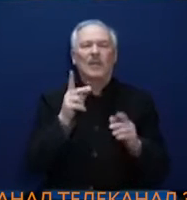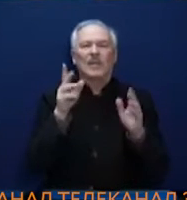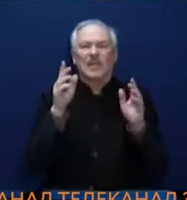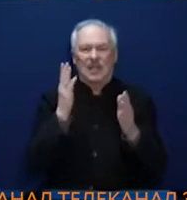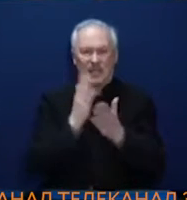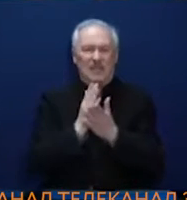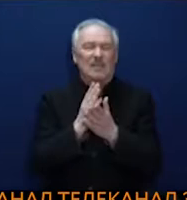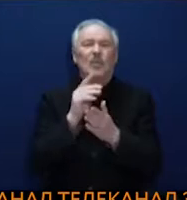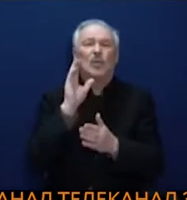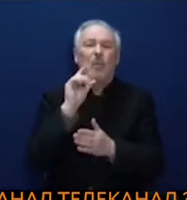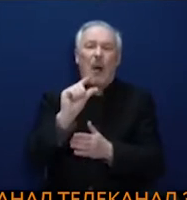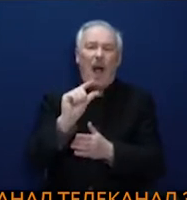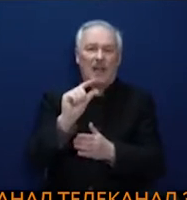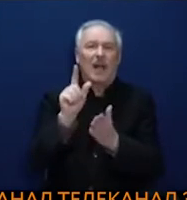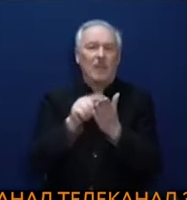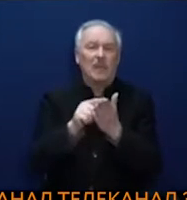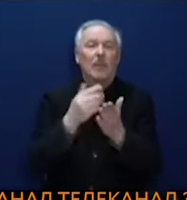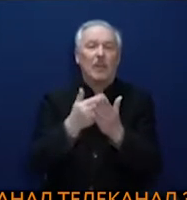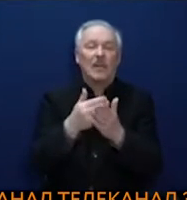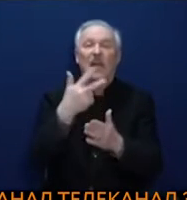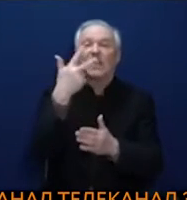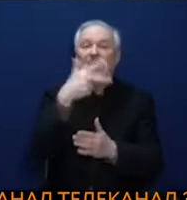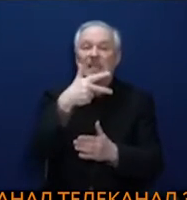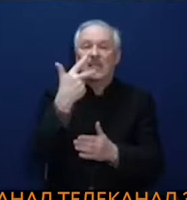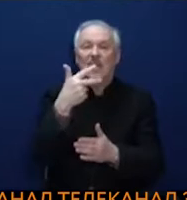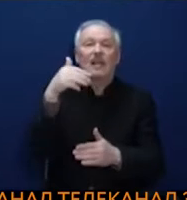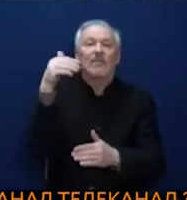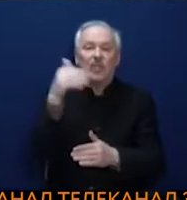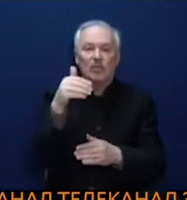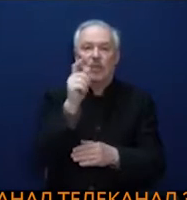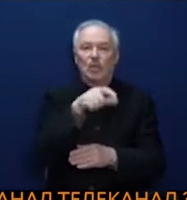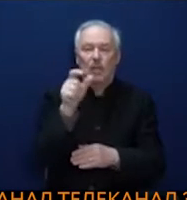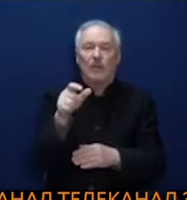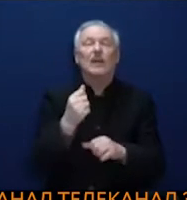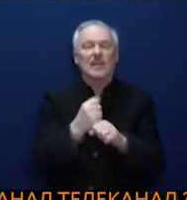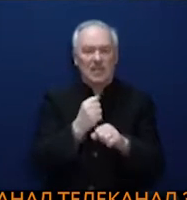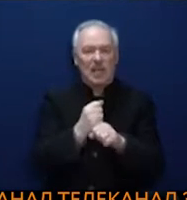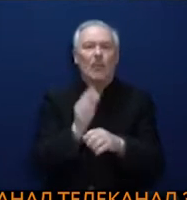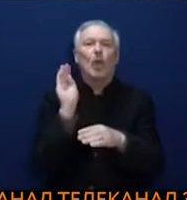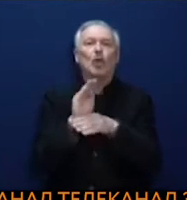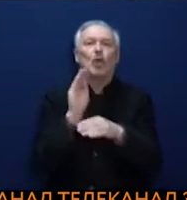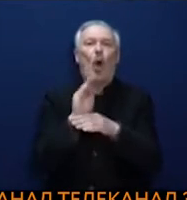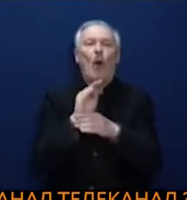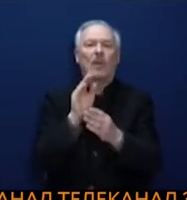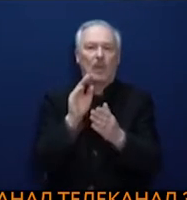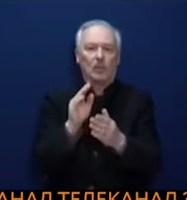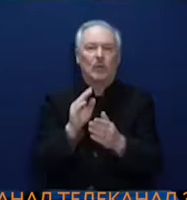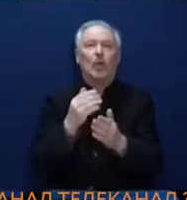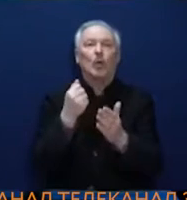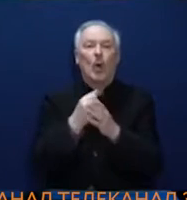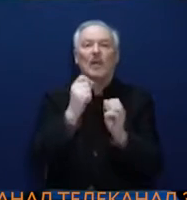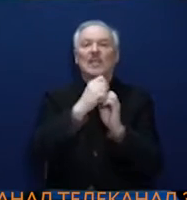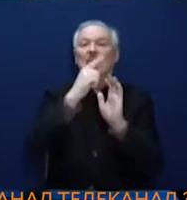пенсией. Таких у нас 33 тысячи человек, и доплату мы им сделаем до 17